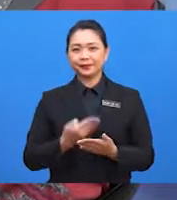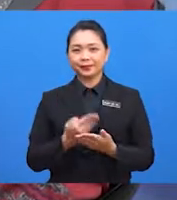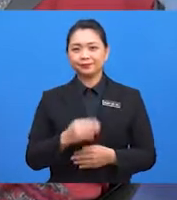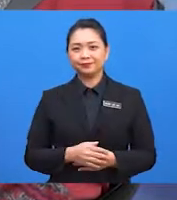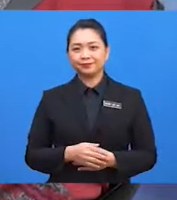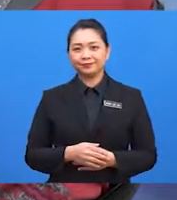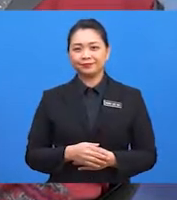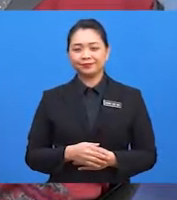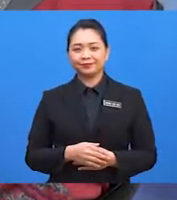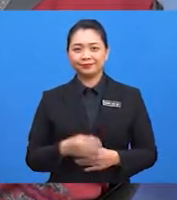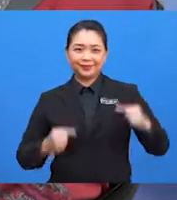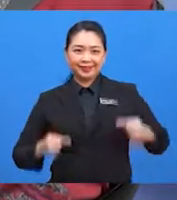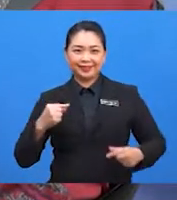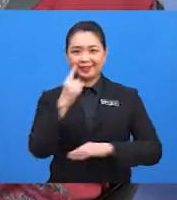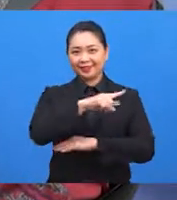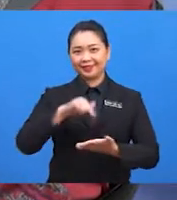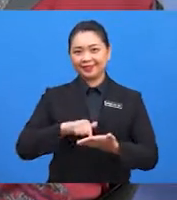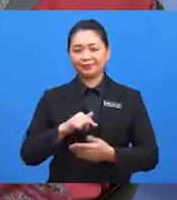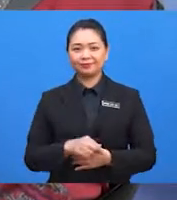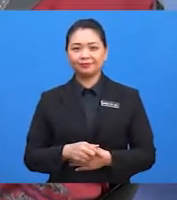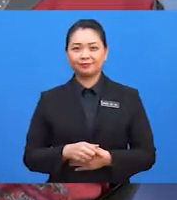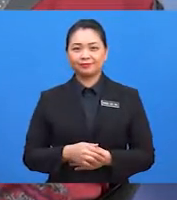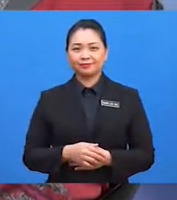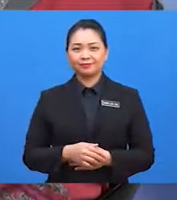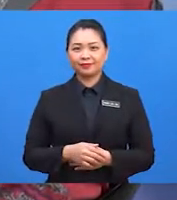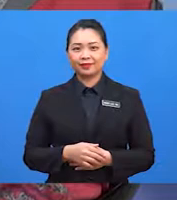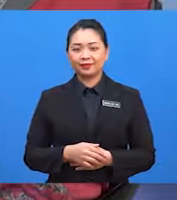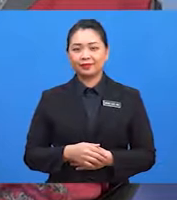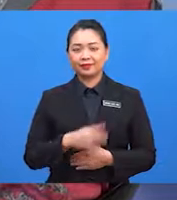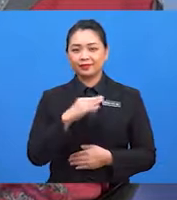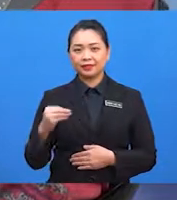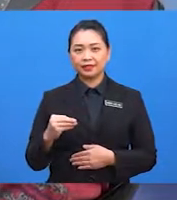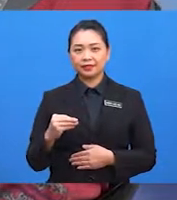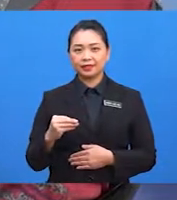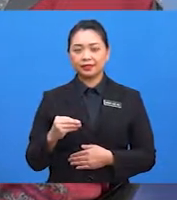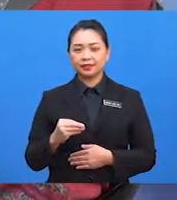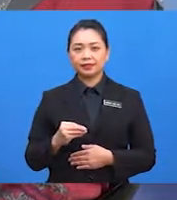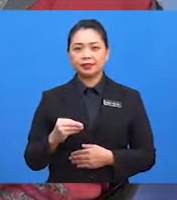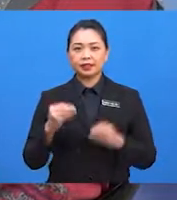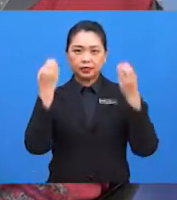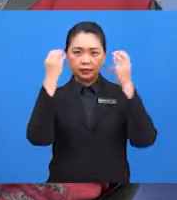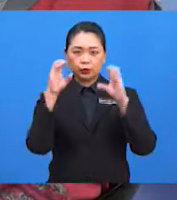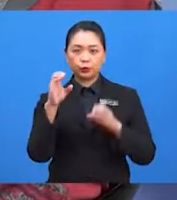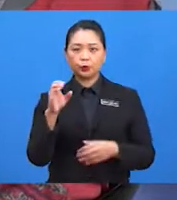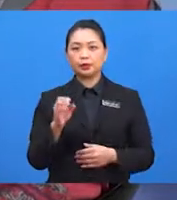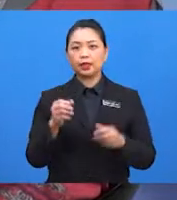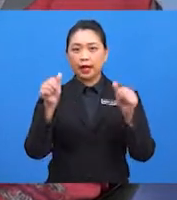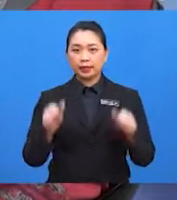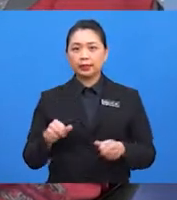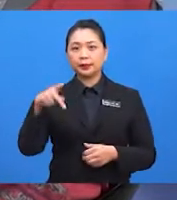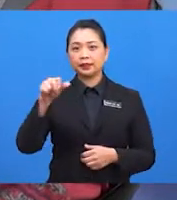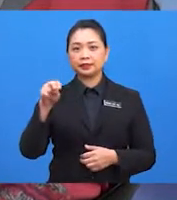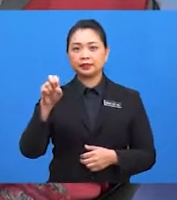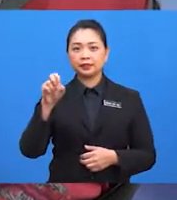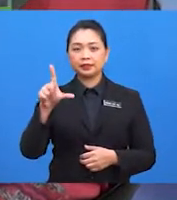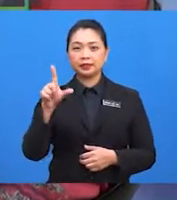Segak bergaya hari ini ya, datang ke studio. Terima kasih banyak. Dan di sebelah kiri saya, ahli panel yang kedua, Ayu Berbaju